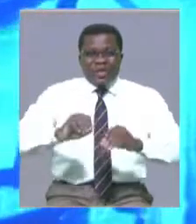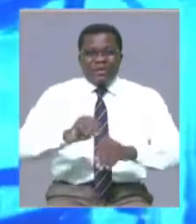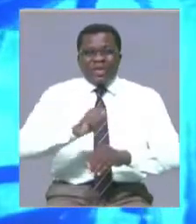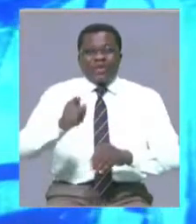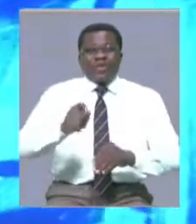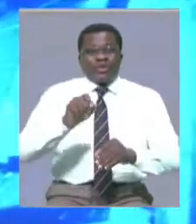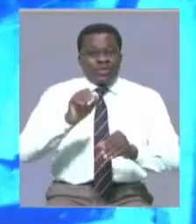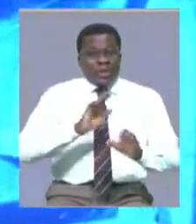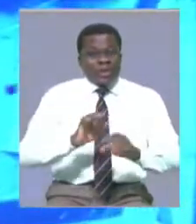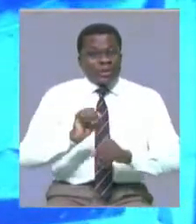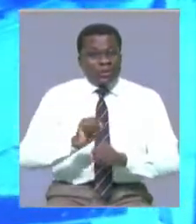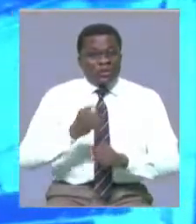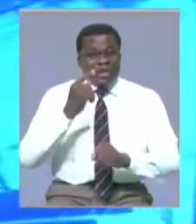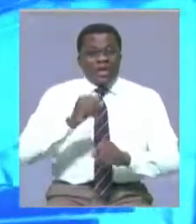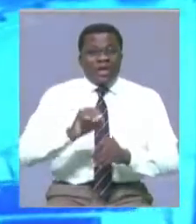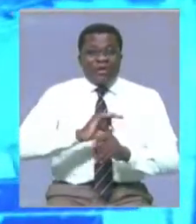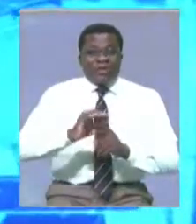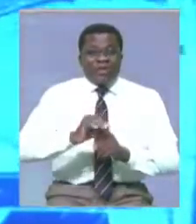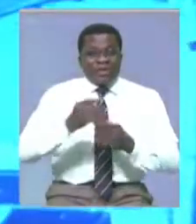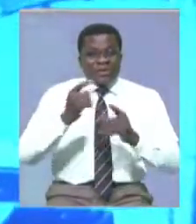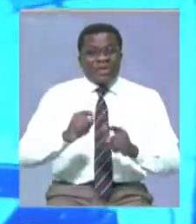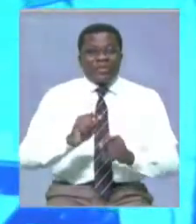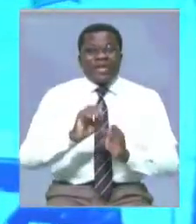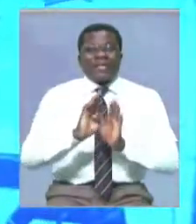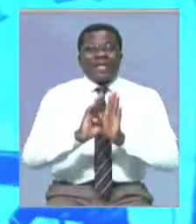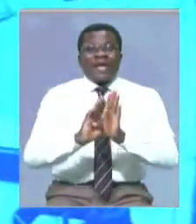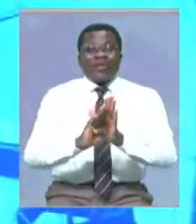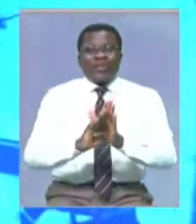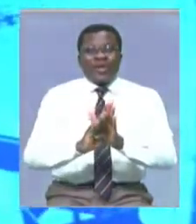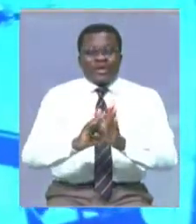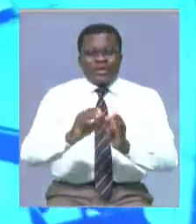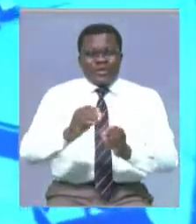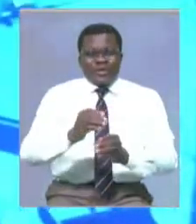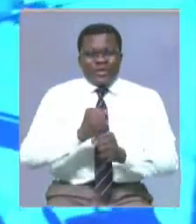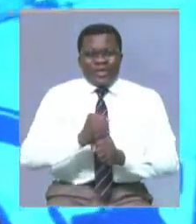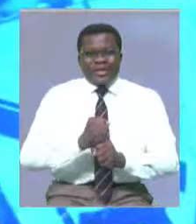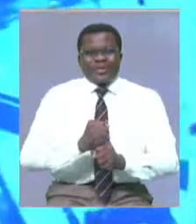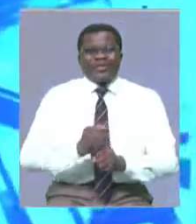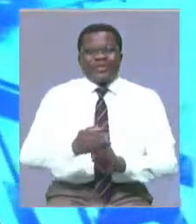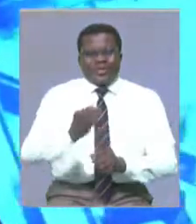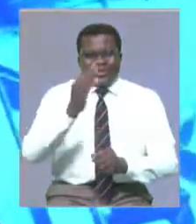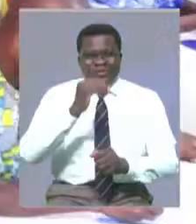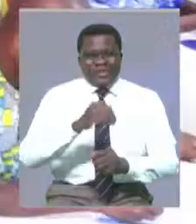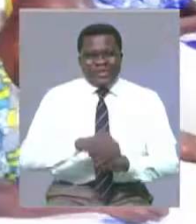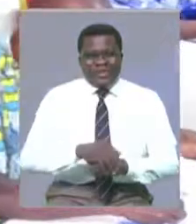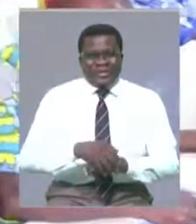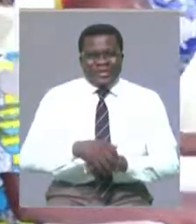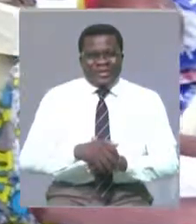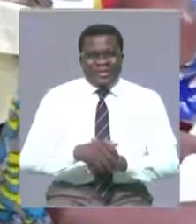leurs œuvres. La formation a eu lieu à Boïcon, Viti-Saoré et François Zinsou nous en parle.